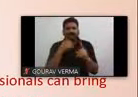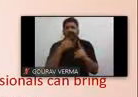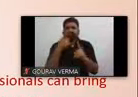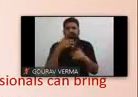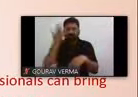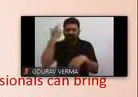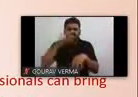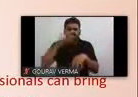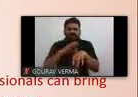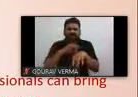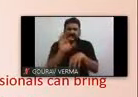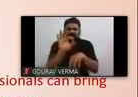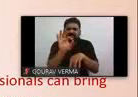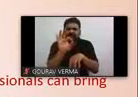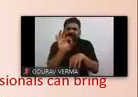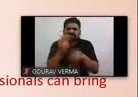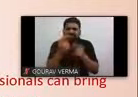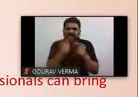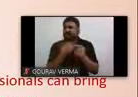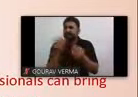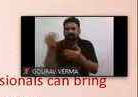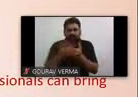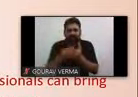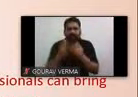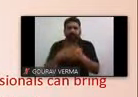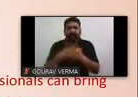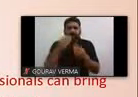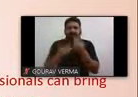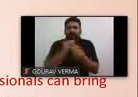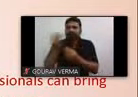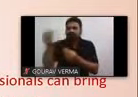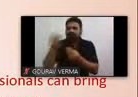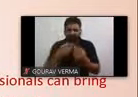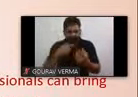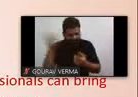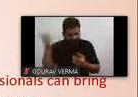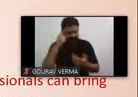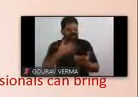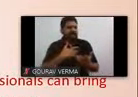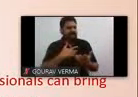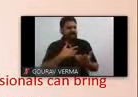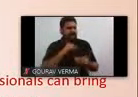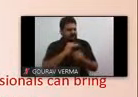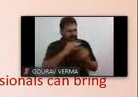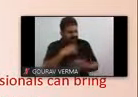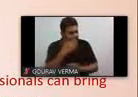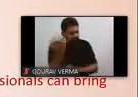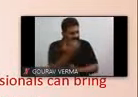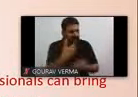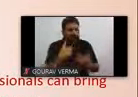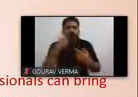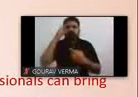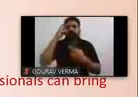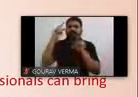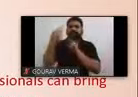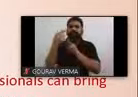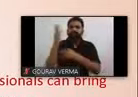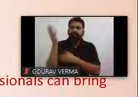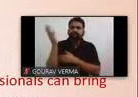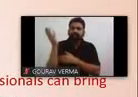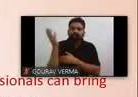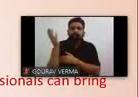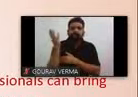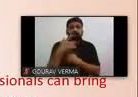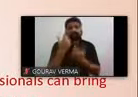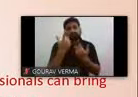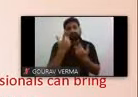50 पे 8 आना देते थे, 2 केला देते थे. वो समझते थे कि हम ऐसे बच्चों के साथ भीख मांग रहे हैं. और वंस